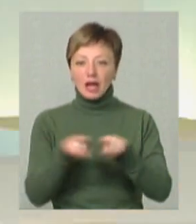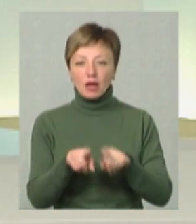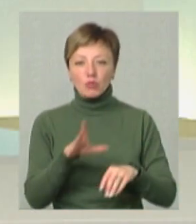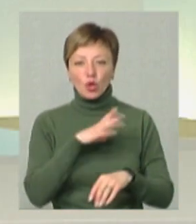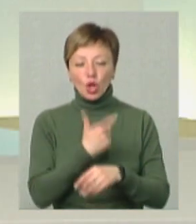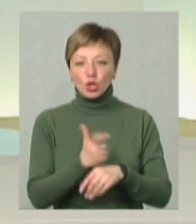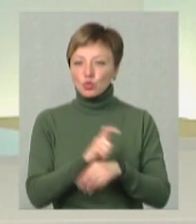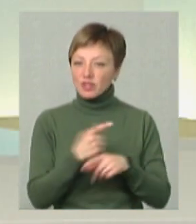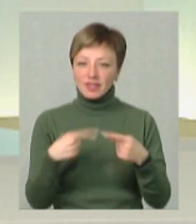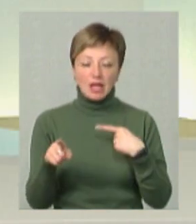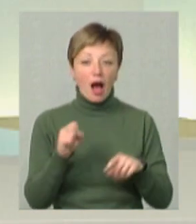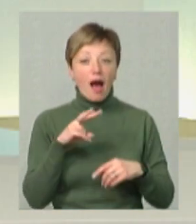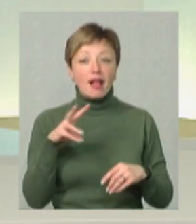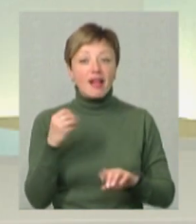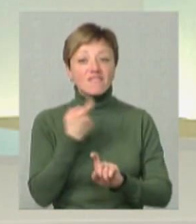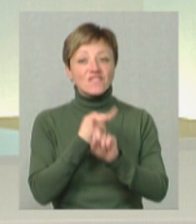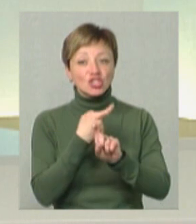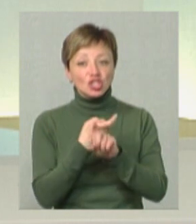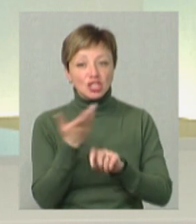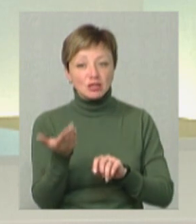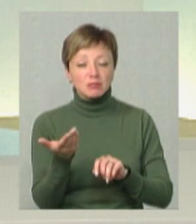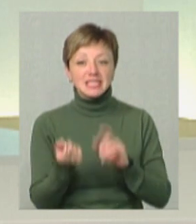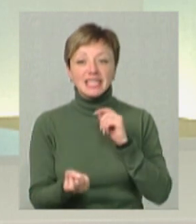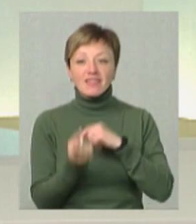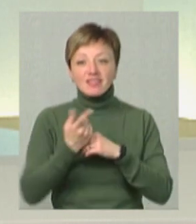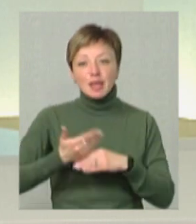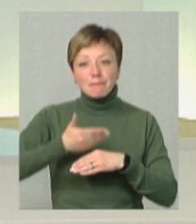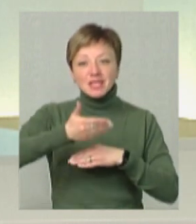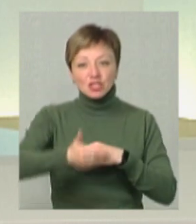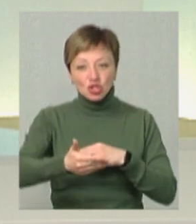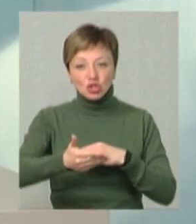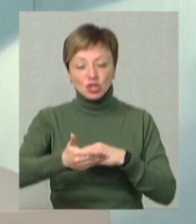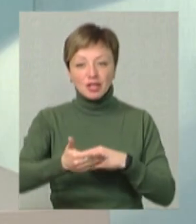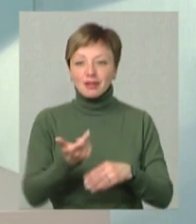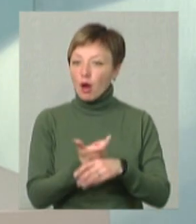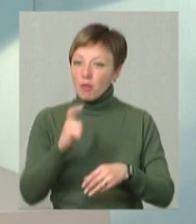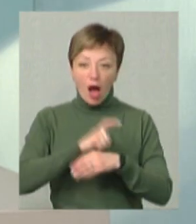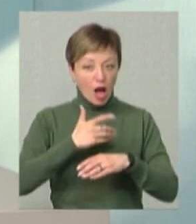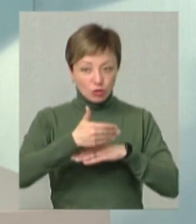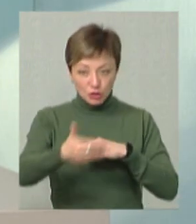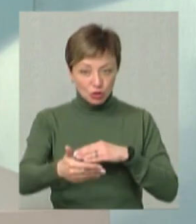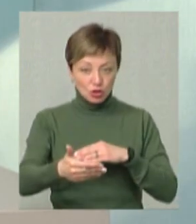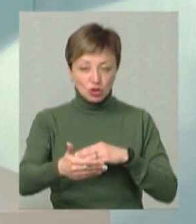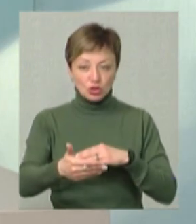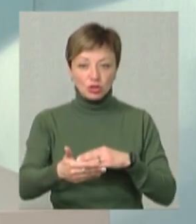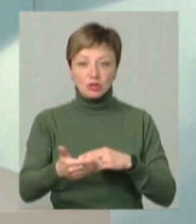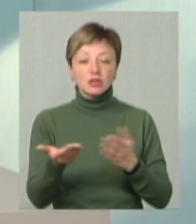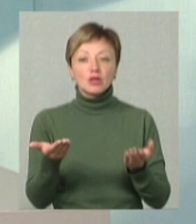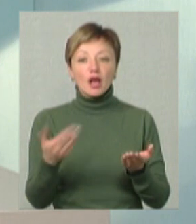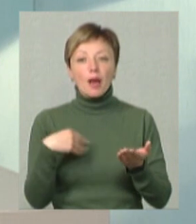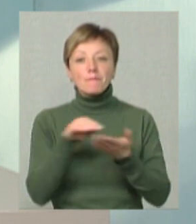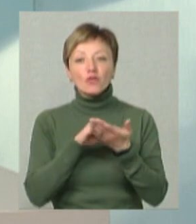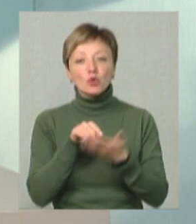дуже відрізнялися, але фашизм з'явився пізніше. набагато пізніше, то